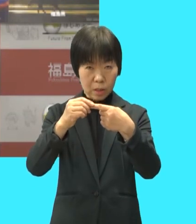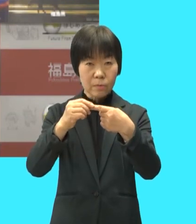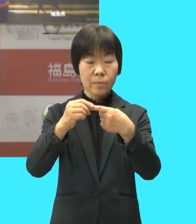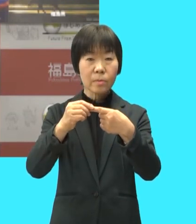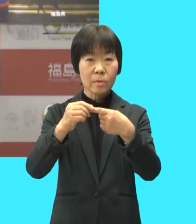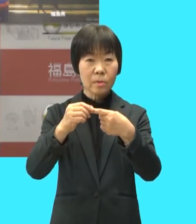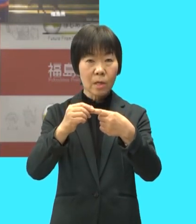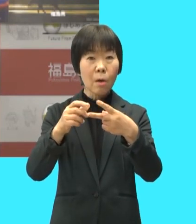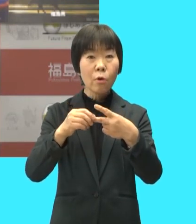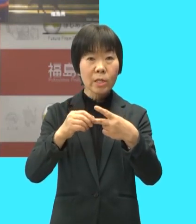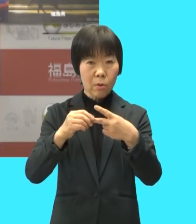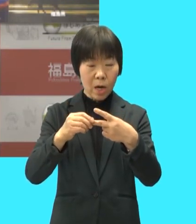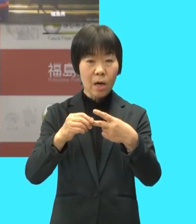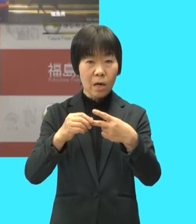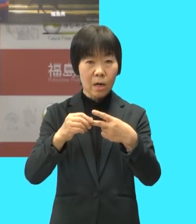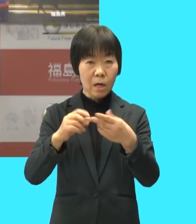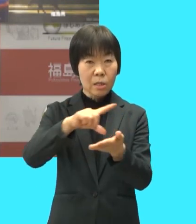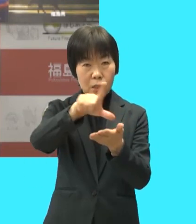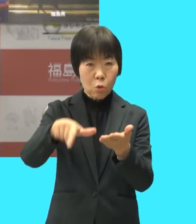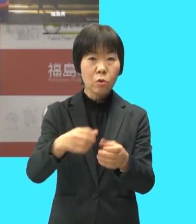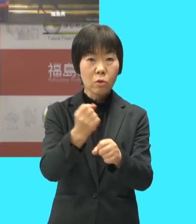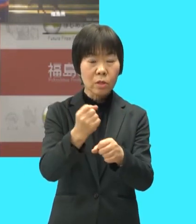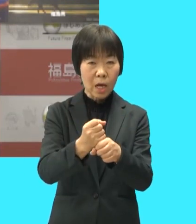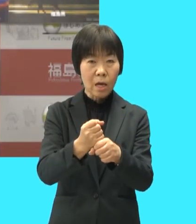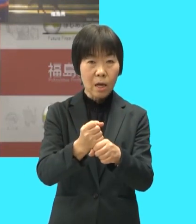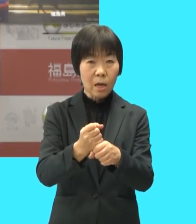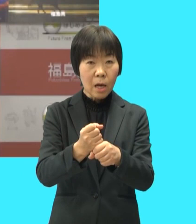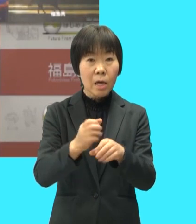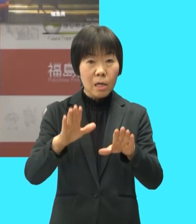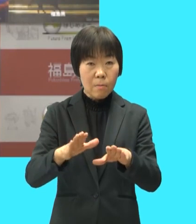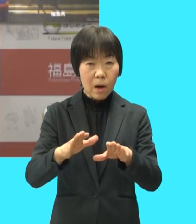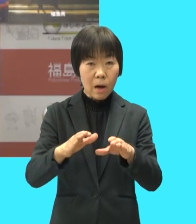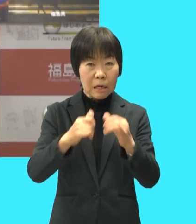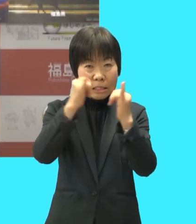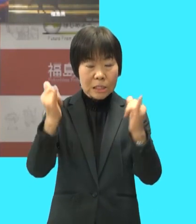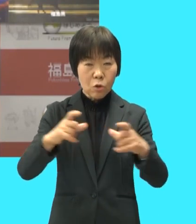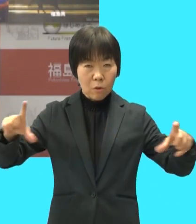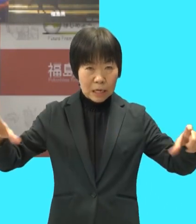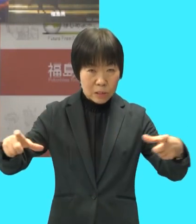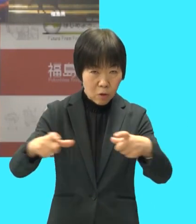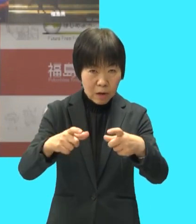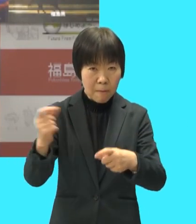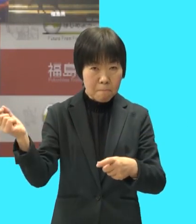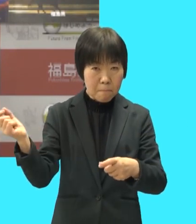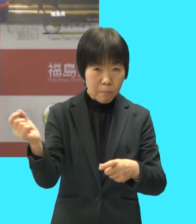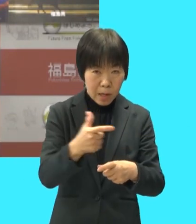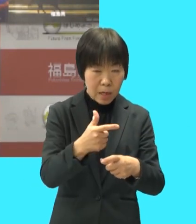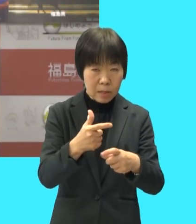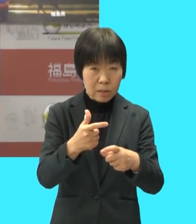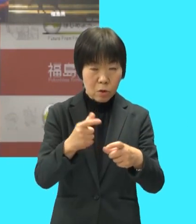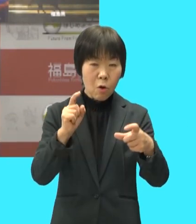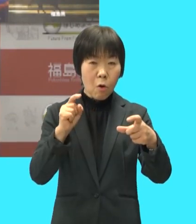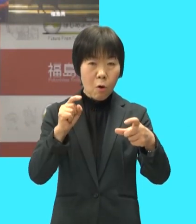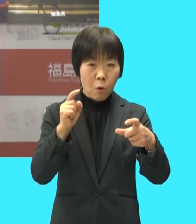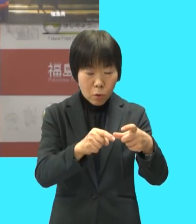。そしてもう一点は地方創生、今やはり人口減少が急激に続いております。